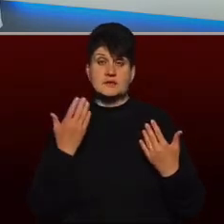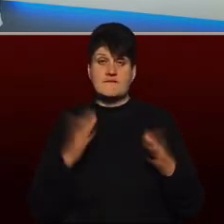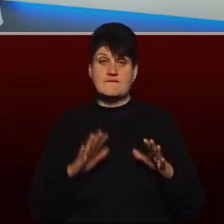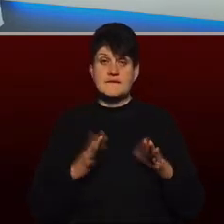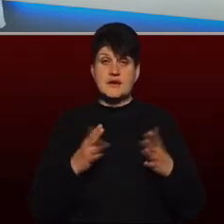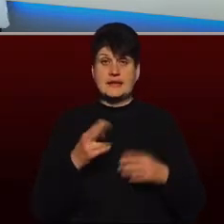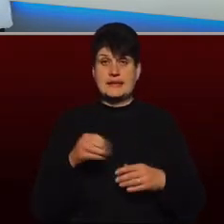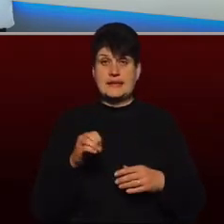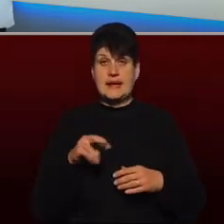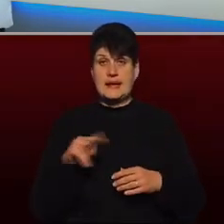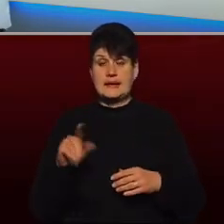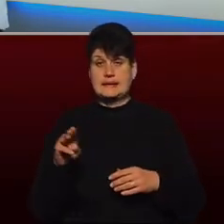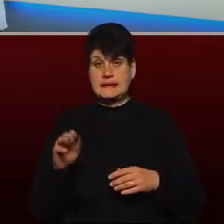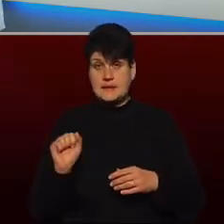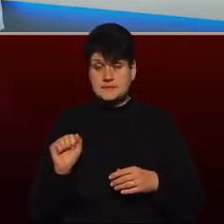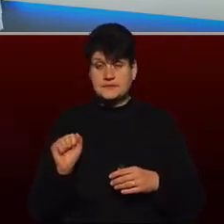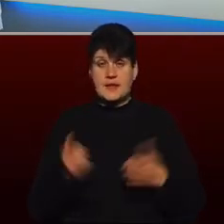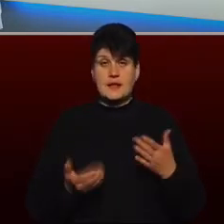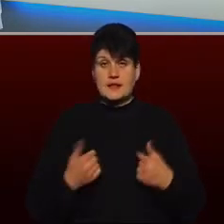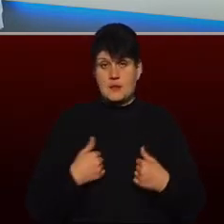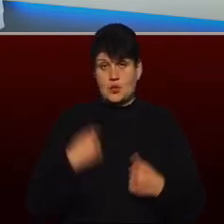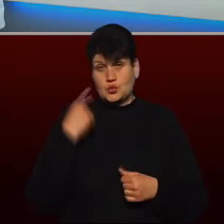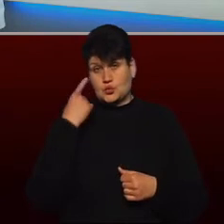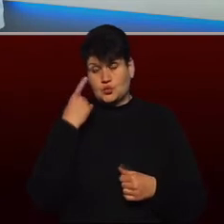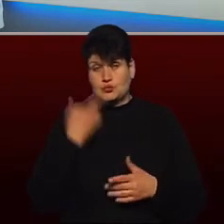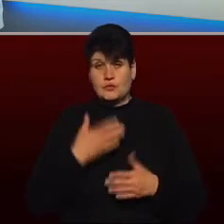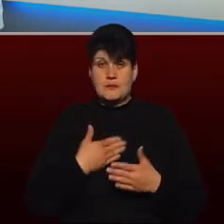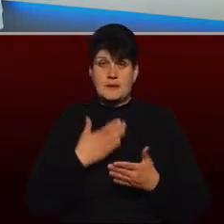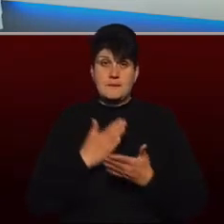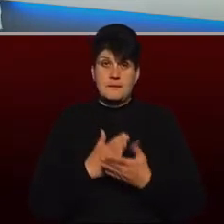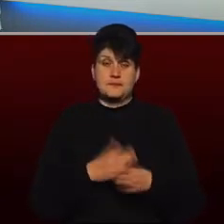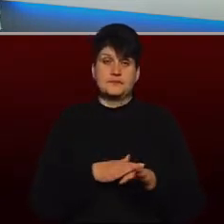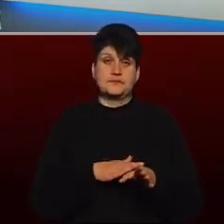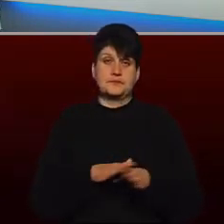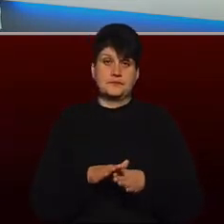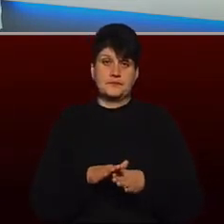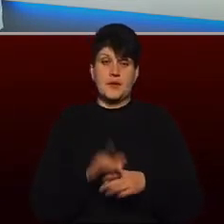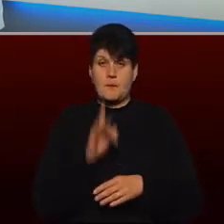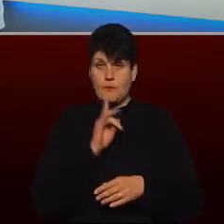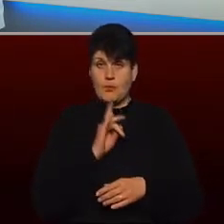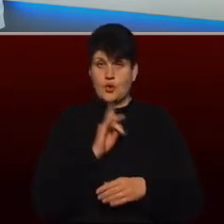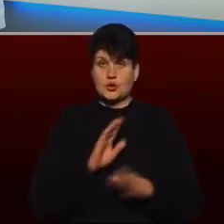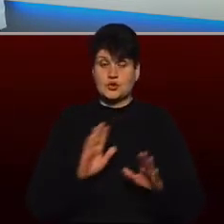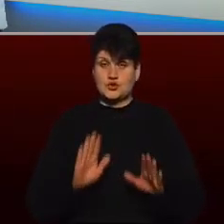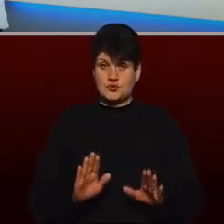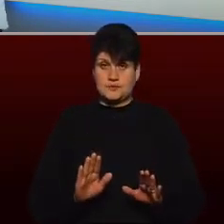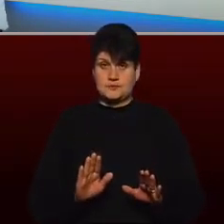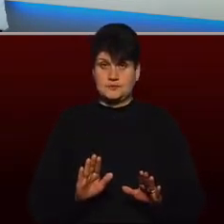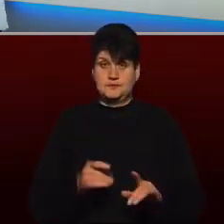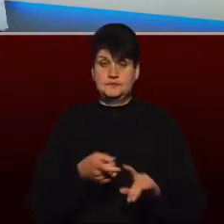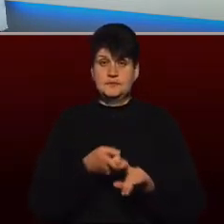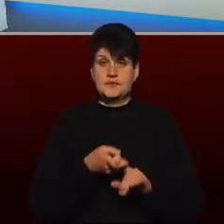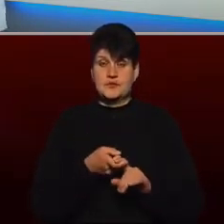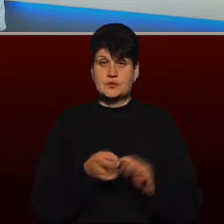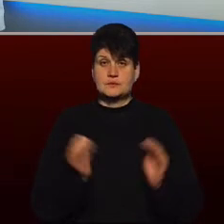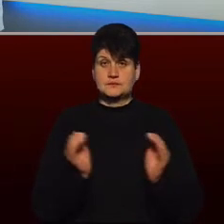«Дельта». Але, на мою думку, ми маємо дотримуватися поки що, в зв'язку з обмалю